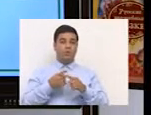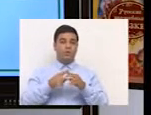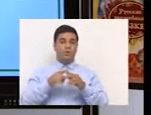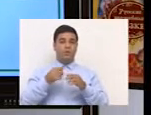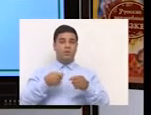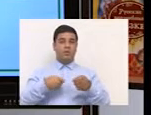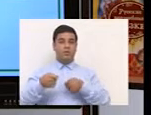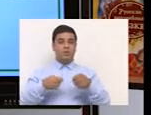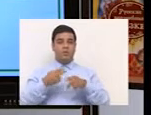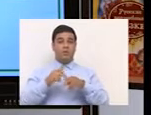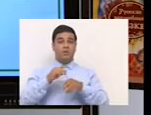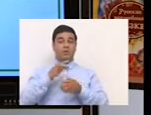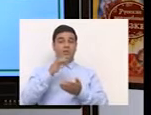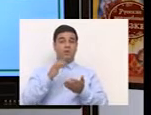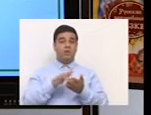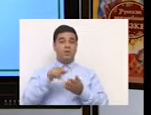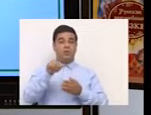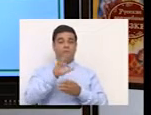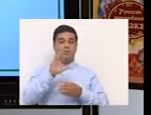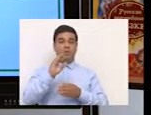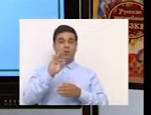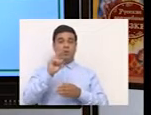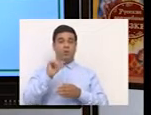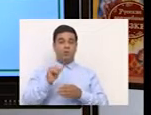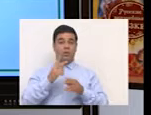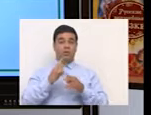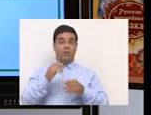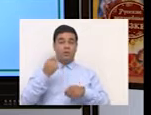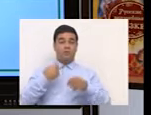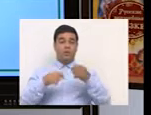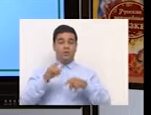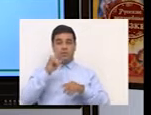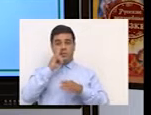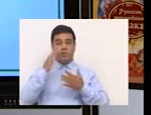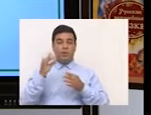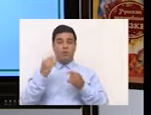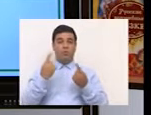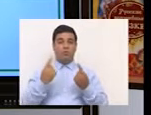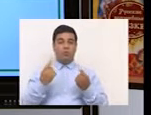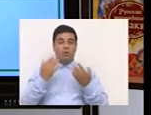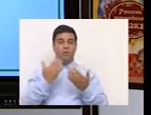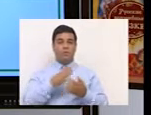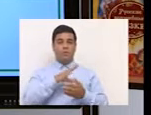отношения со странами Востока. На базарах Самарканда и Бухары